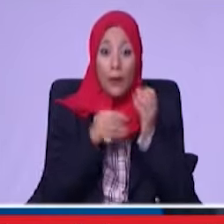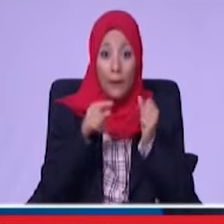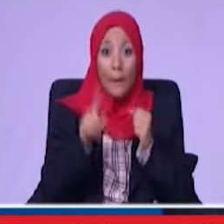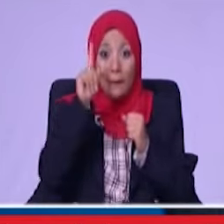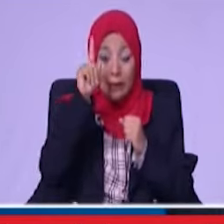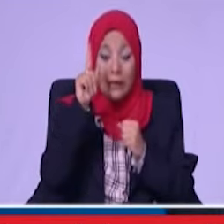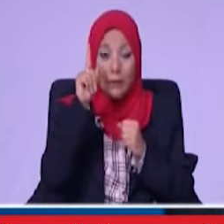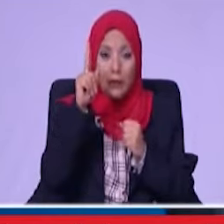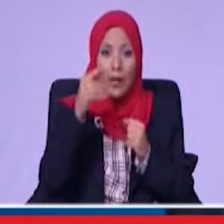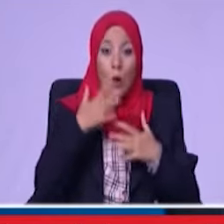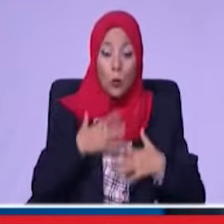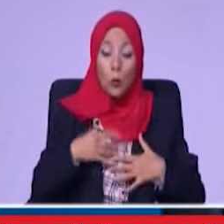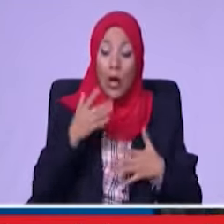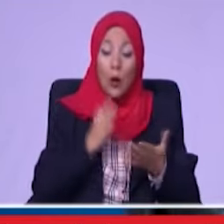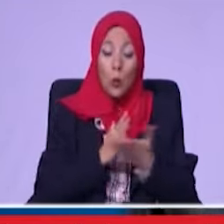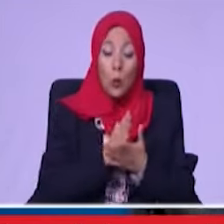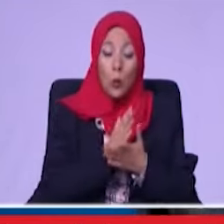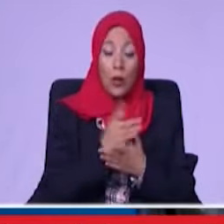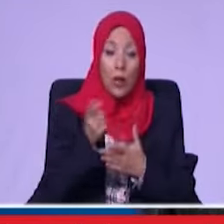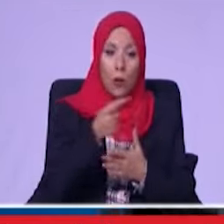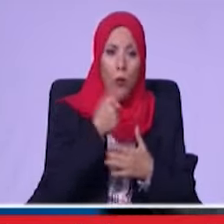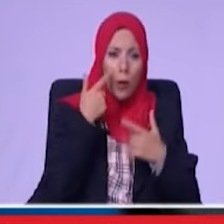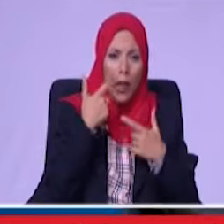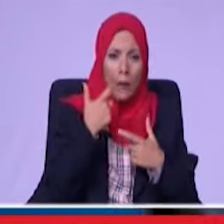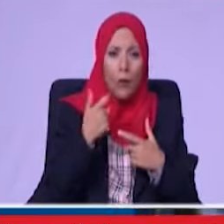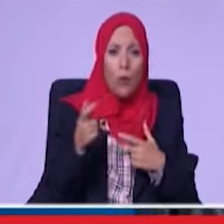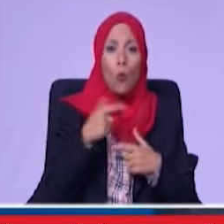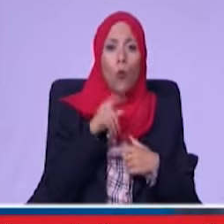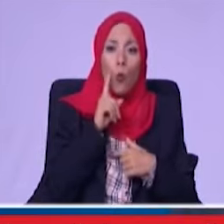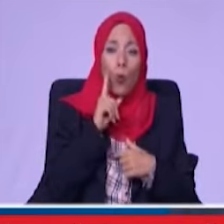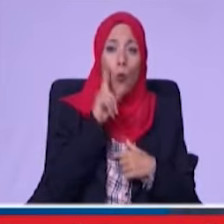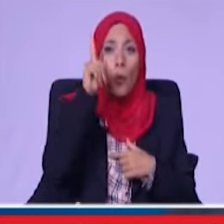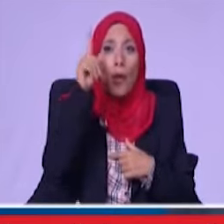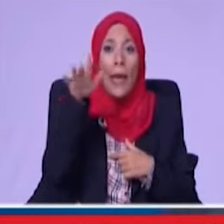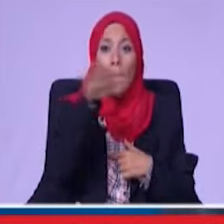الله يشفع له ولوالديه والأم يوم القيامة.